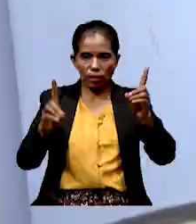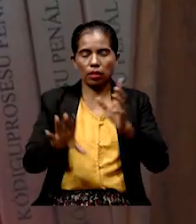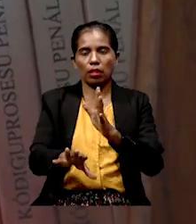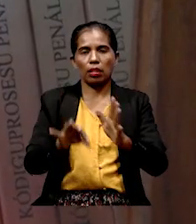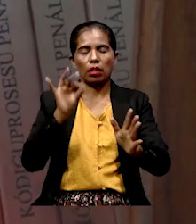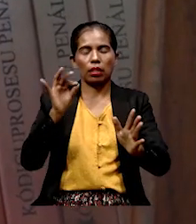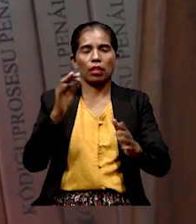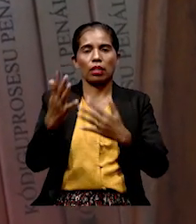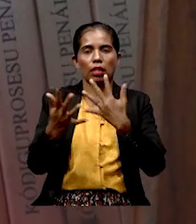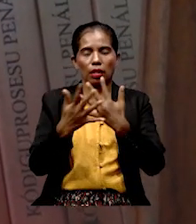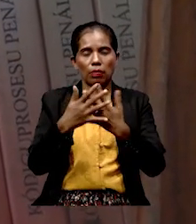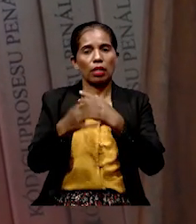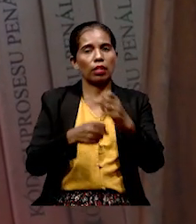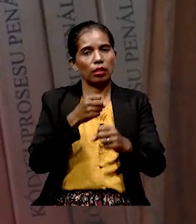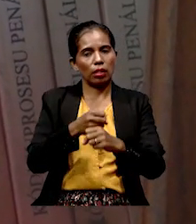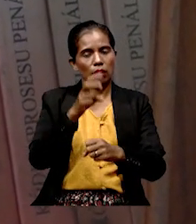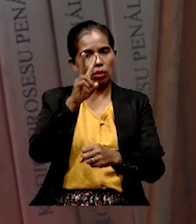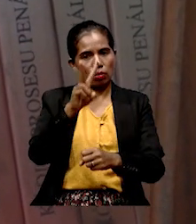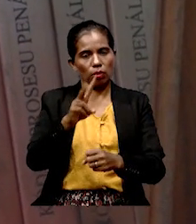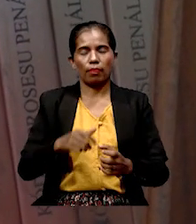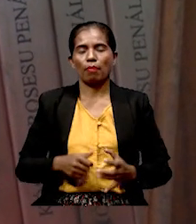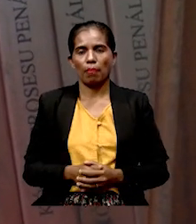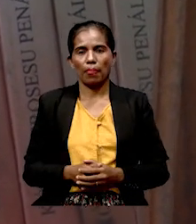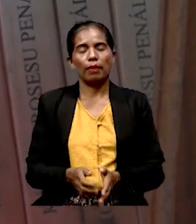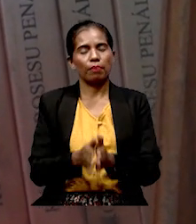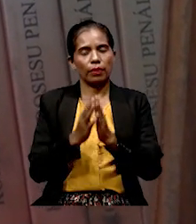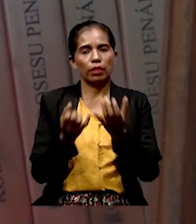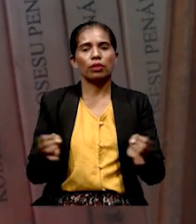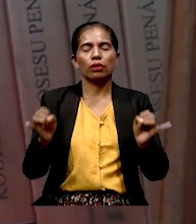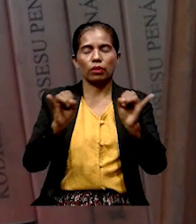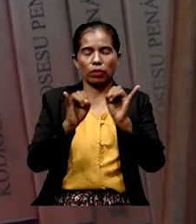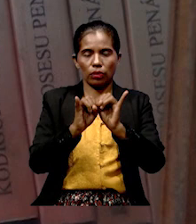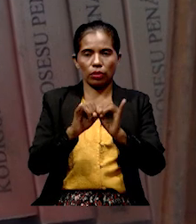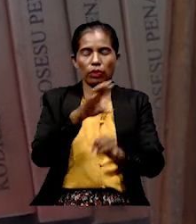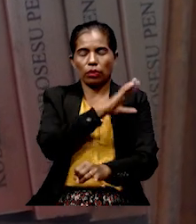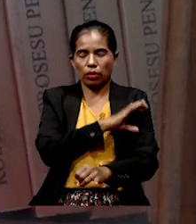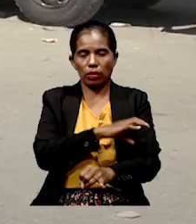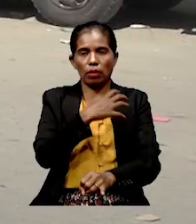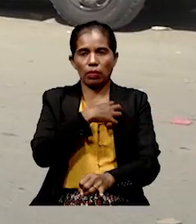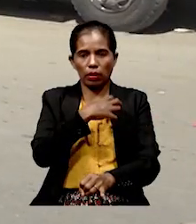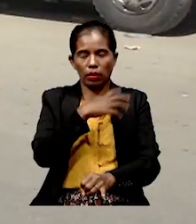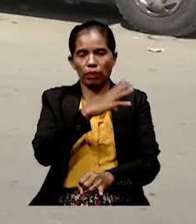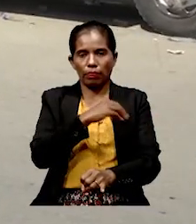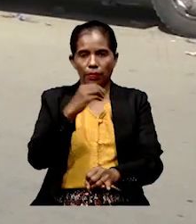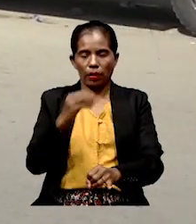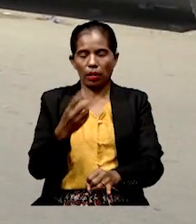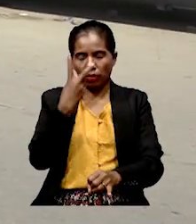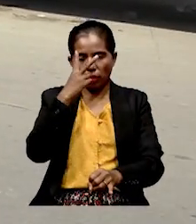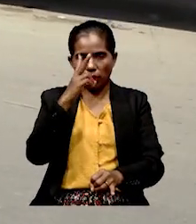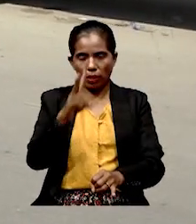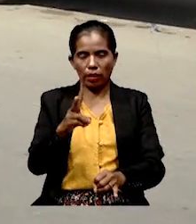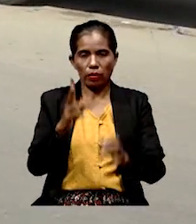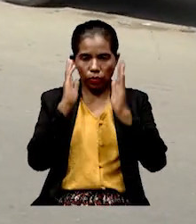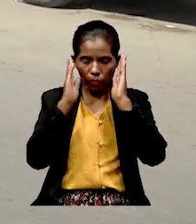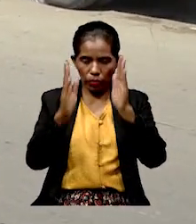pena prisão to tinen rua ka multa. Nune husuba institusan segurança hanesan peniteli no FFDTeli atu toma atensan seriu